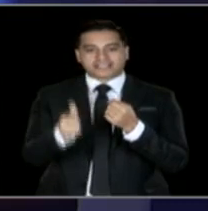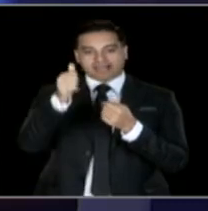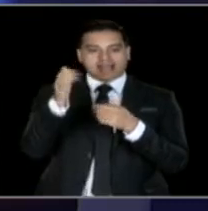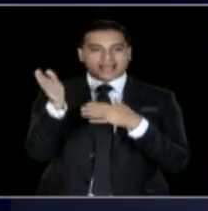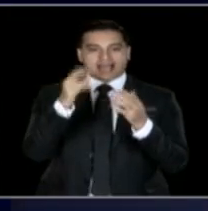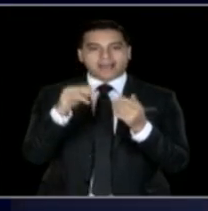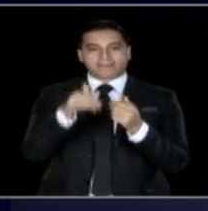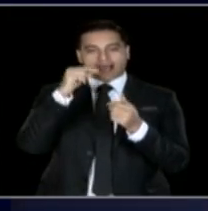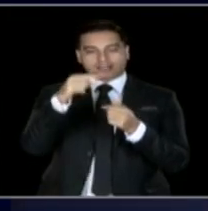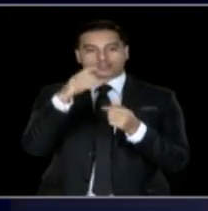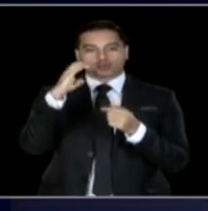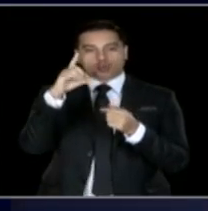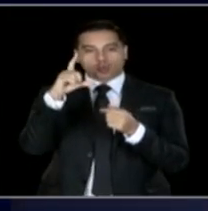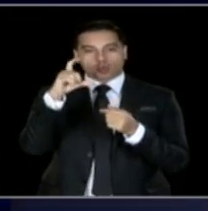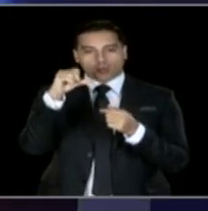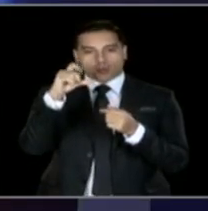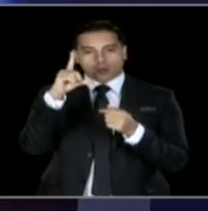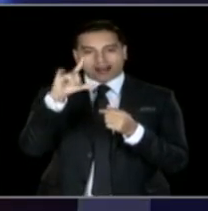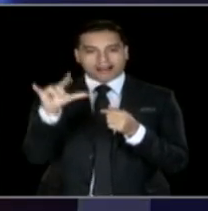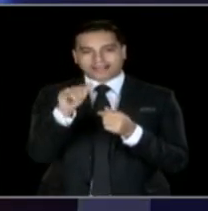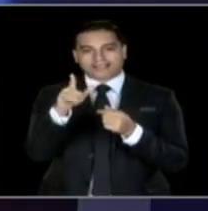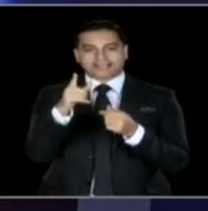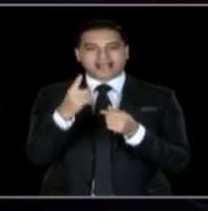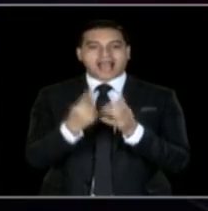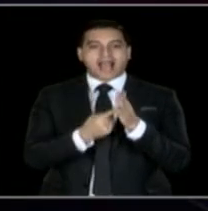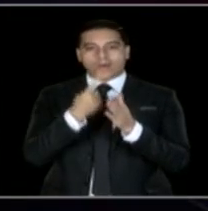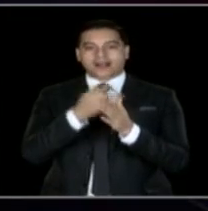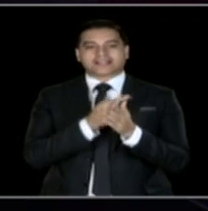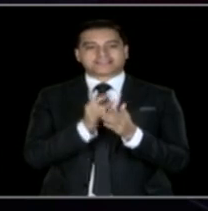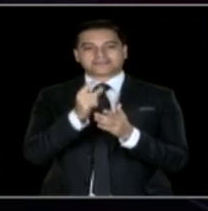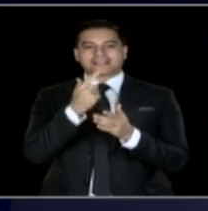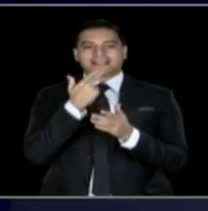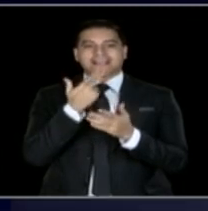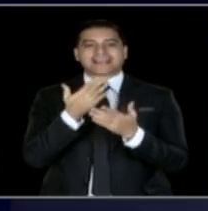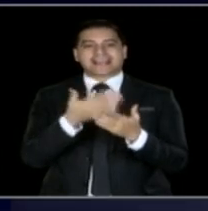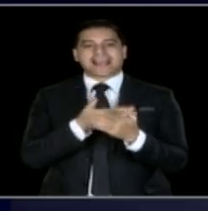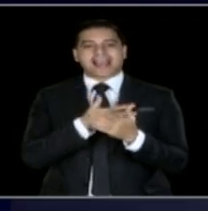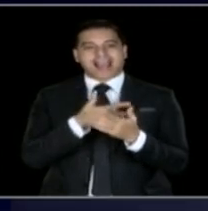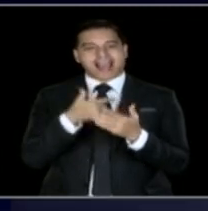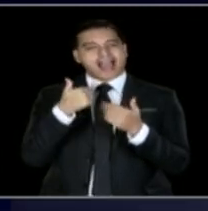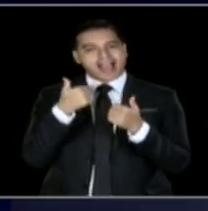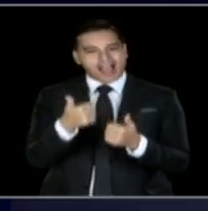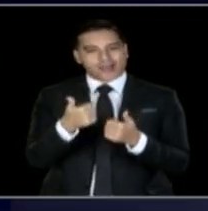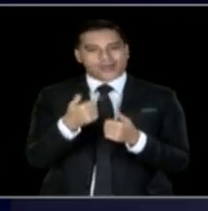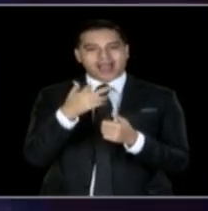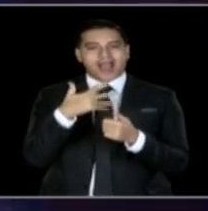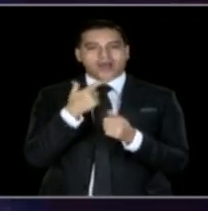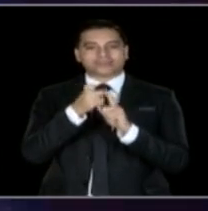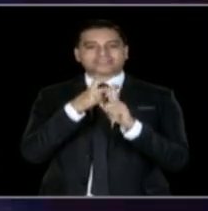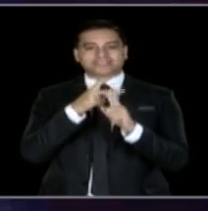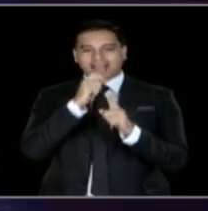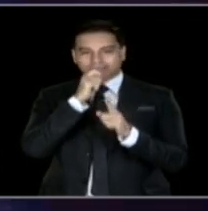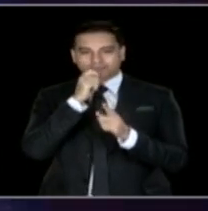جولي اول حاجه اسمك حلو قوي ميرسي الحمد لله انت انقذتنا انت كمان النهارده وعايزه تبقي مرشده